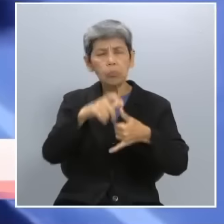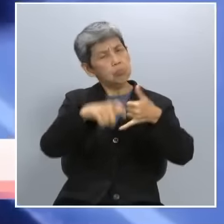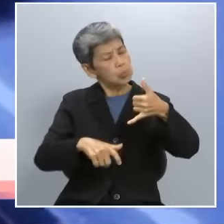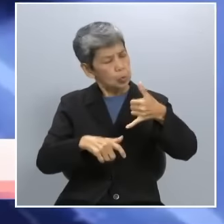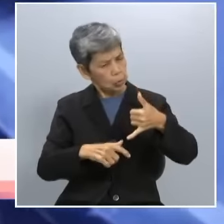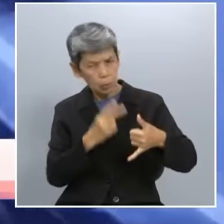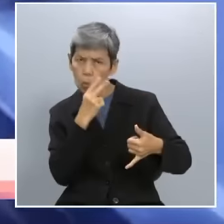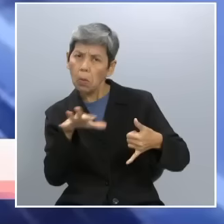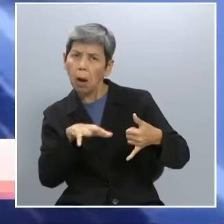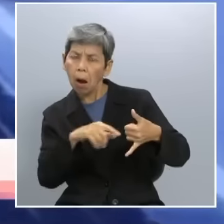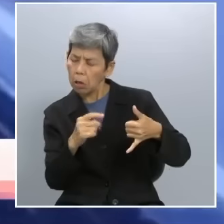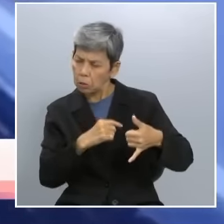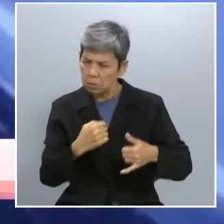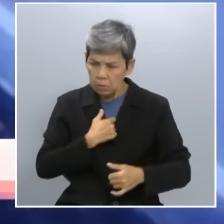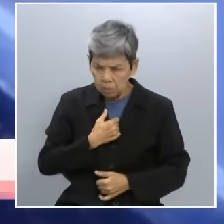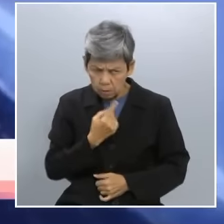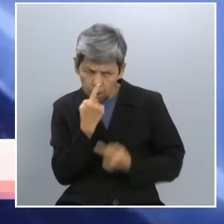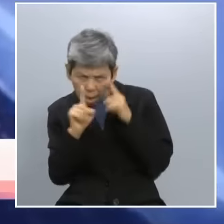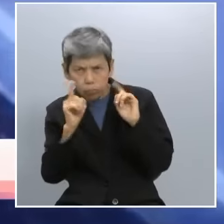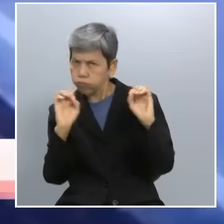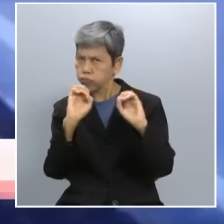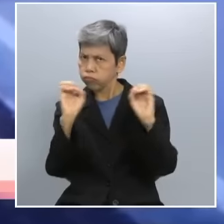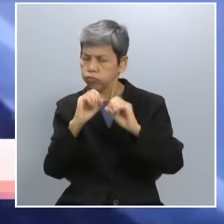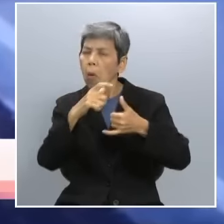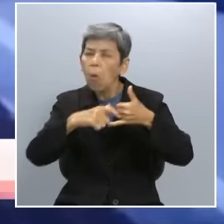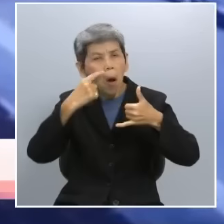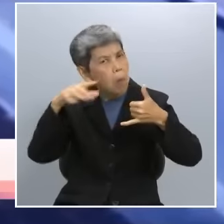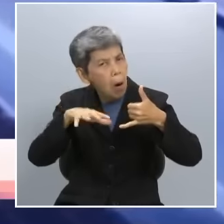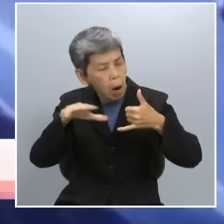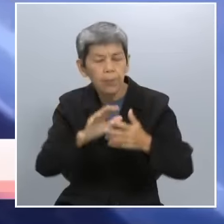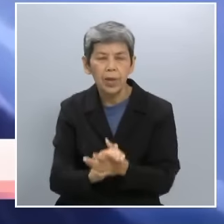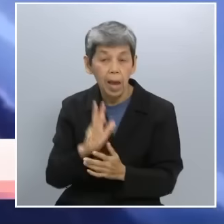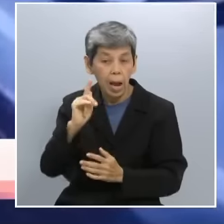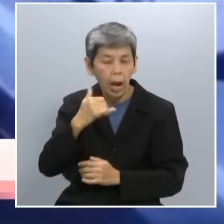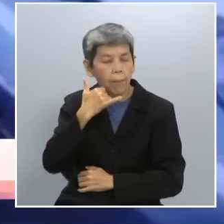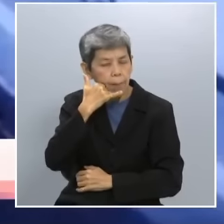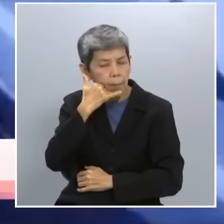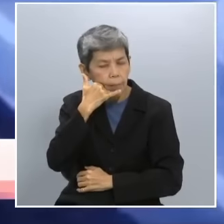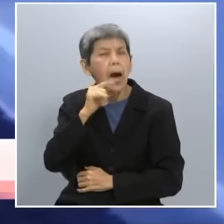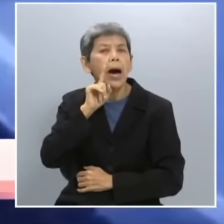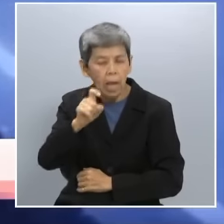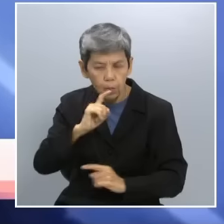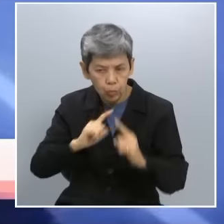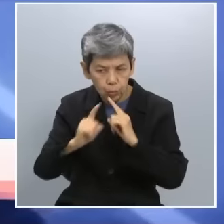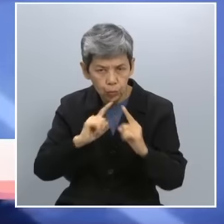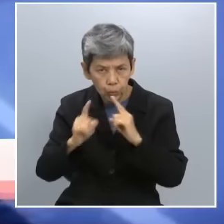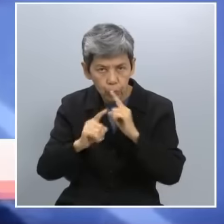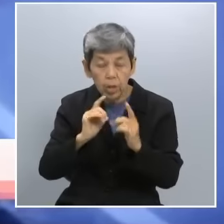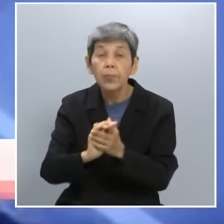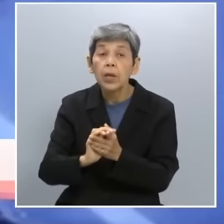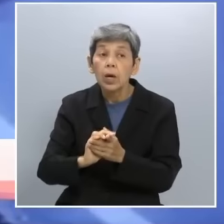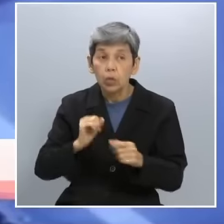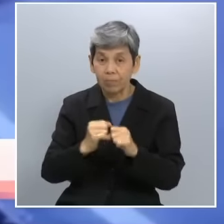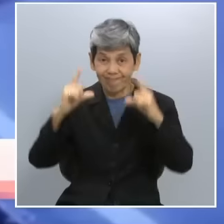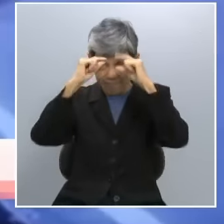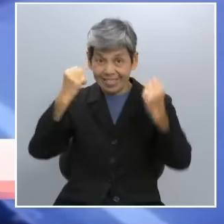ตื่นตนกอะไรไม่มีอาการผิดปกติแต่อย่างใดผู้สื่อข่าวครับจึงโทรติดต่อสอบถามพูดคุยทางฝั่งของนางรันะฮะซึ่งเป็นเป็น